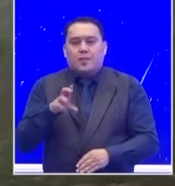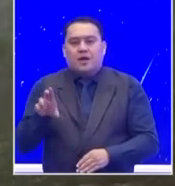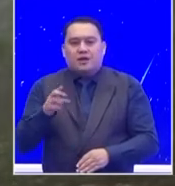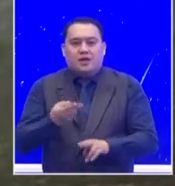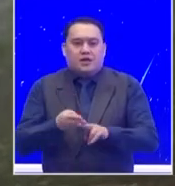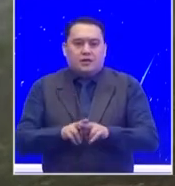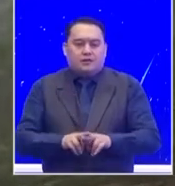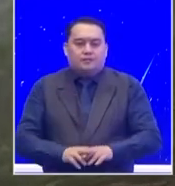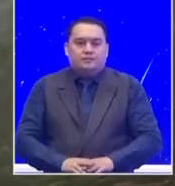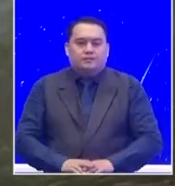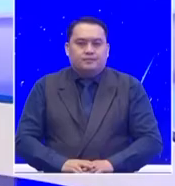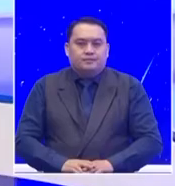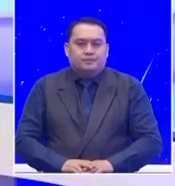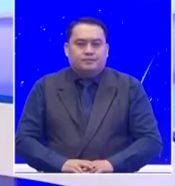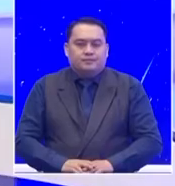Ирландии.